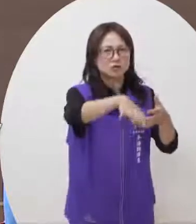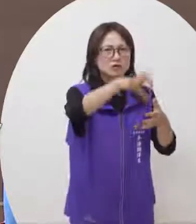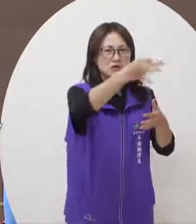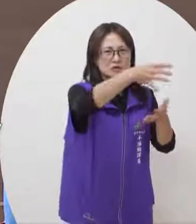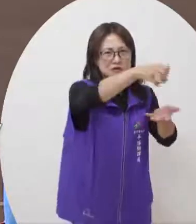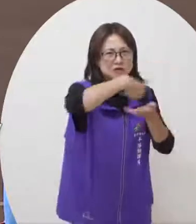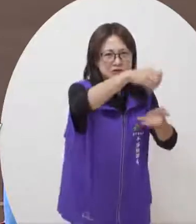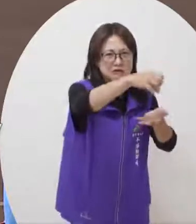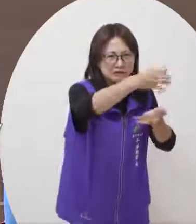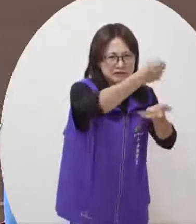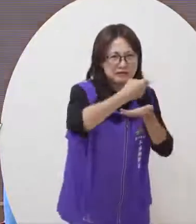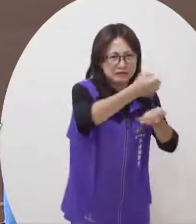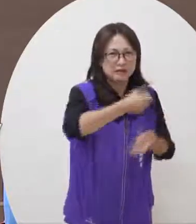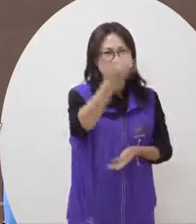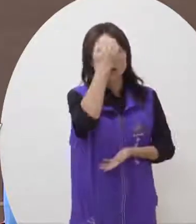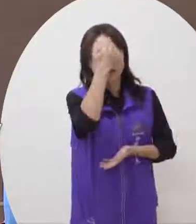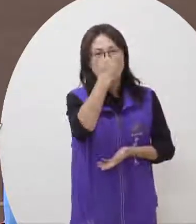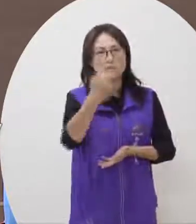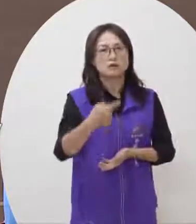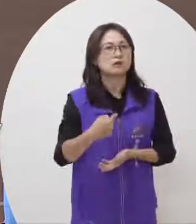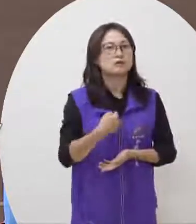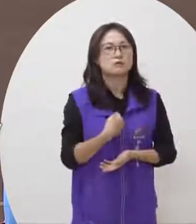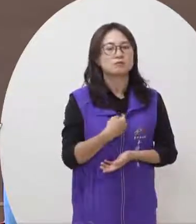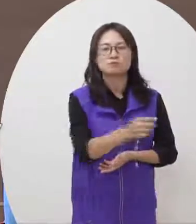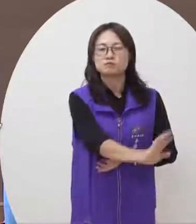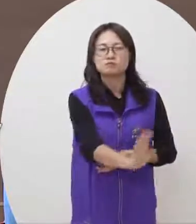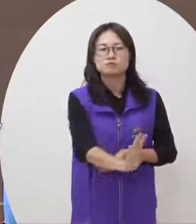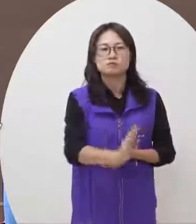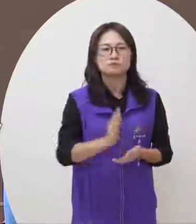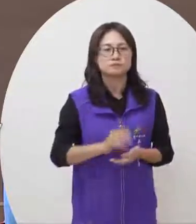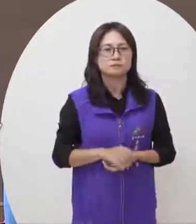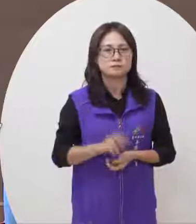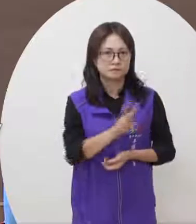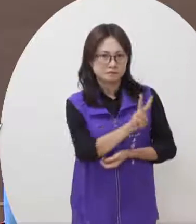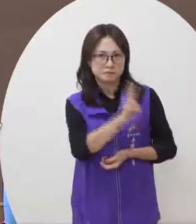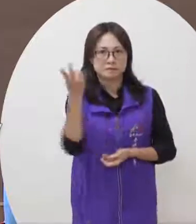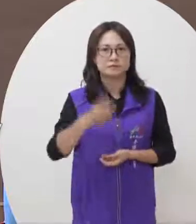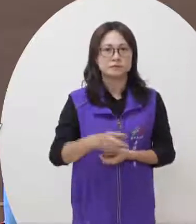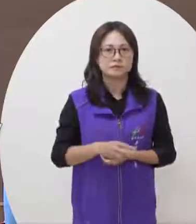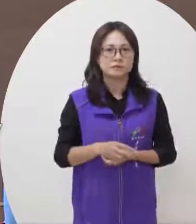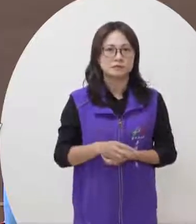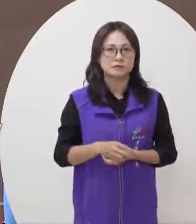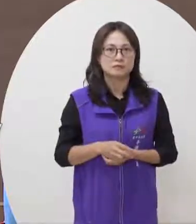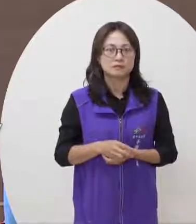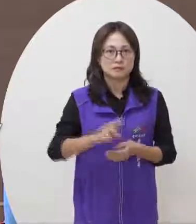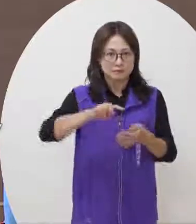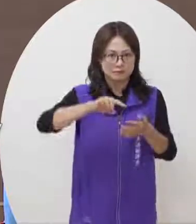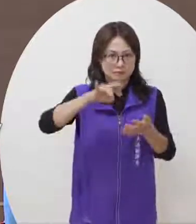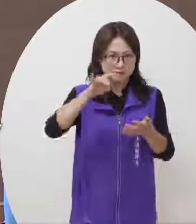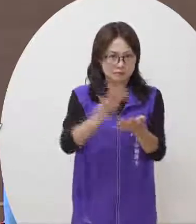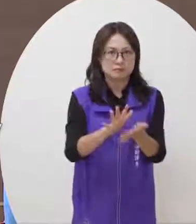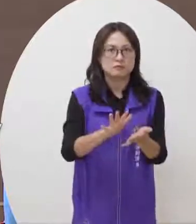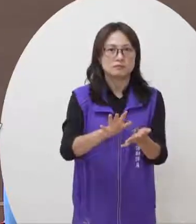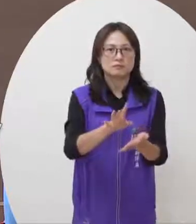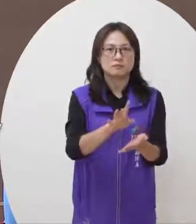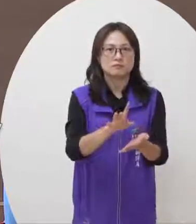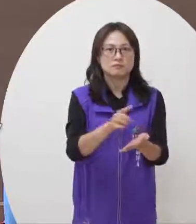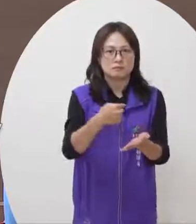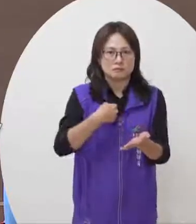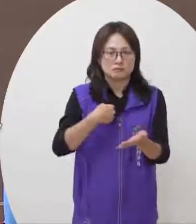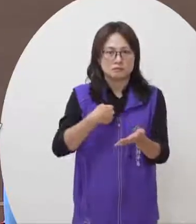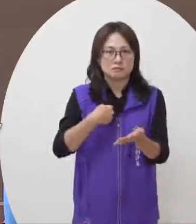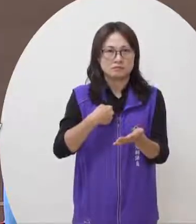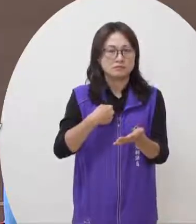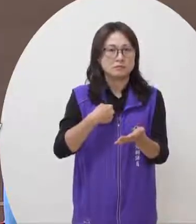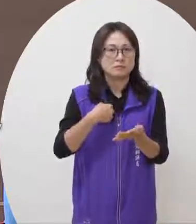接缴掉。譬如说你里内，譬如说桂玉里内有多少老人是符合资格，我们就直接交给健保局。譬如说